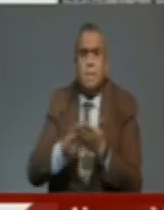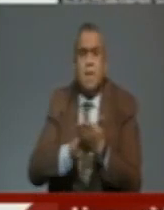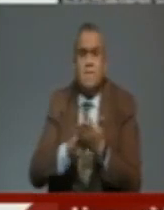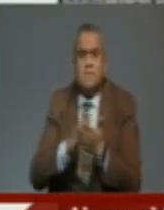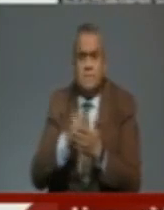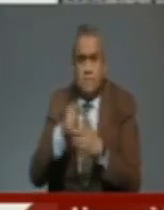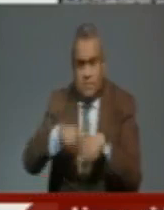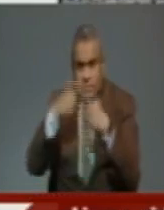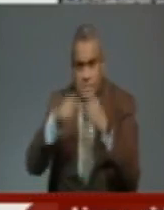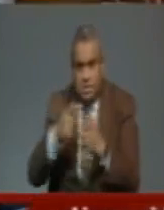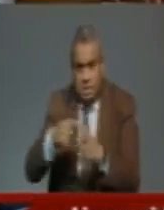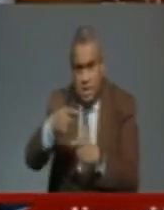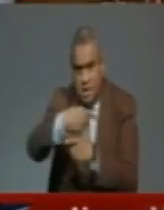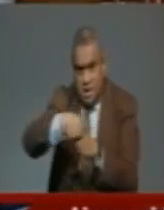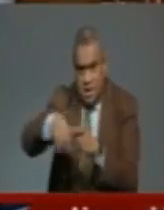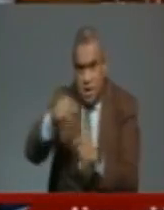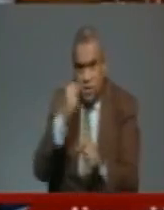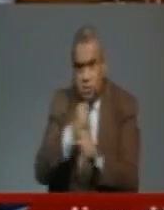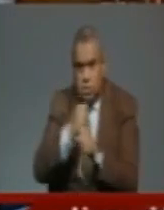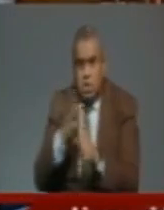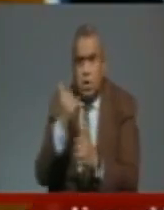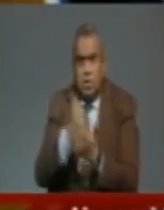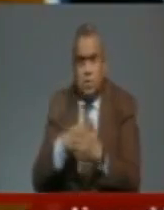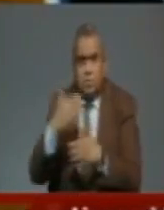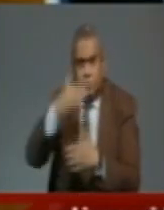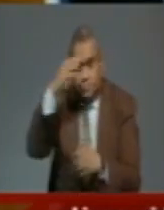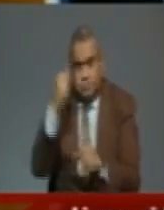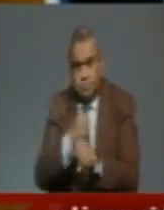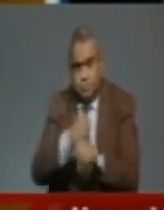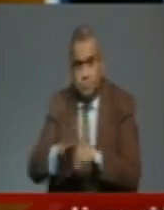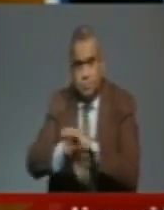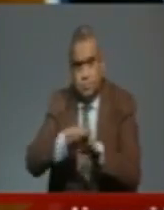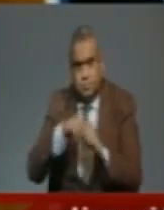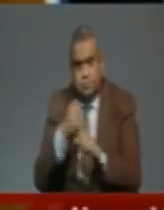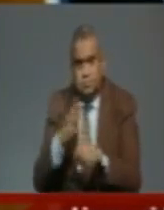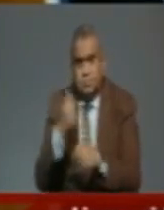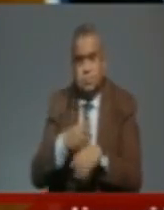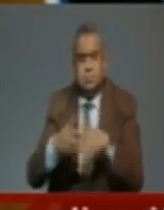اي مساحه يا فندم مطلوبه للتشغيل سواء لزواج خط او لبنى محطه او بنى